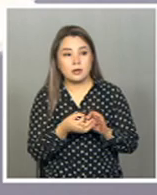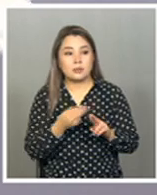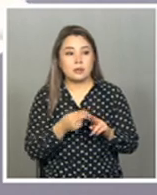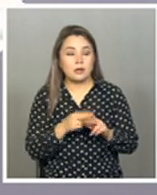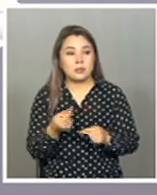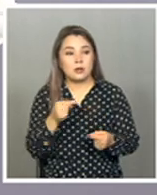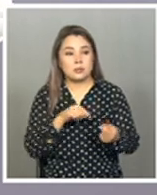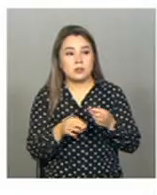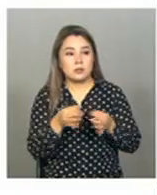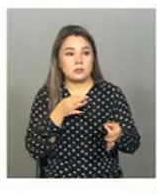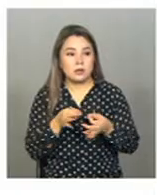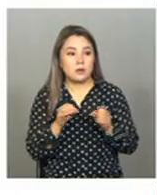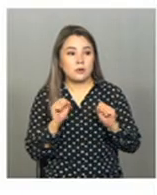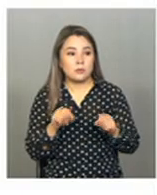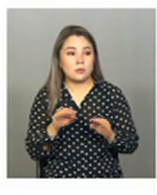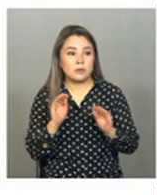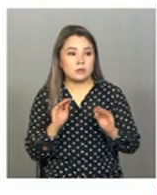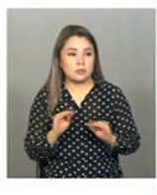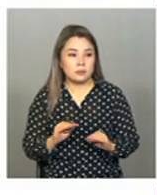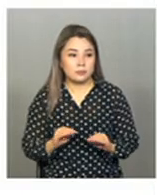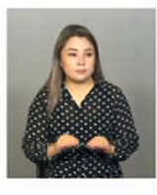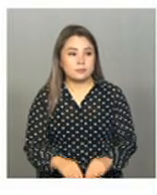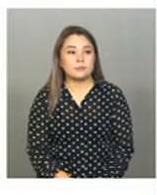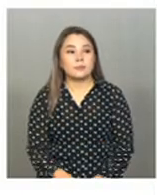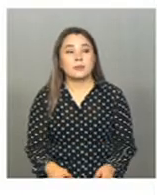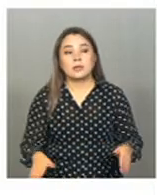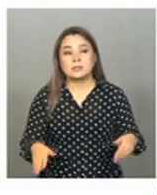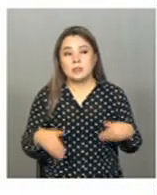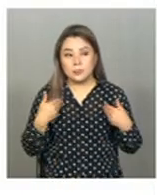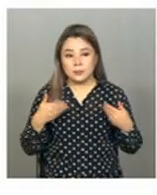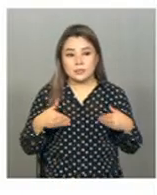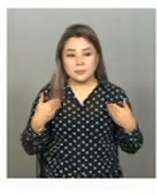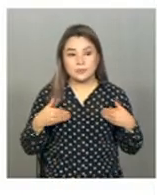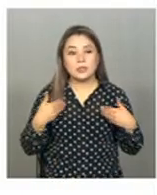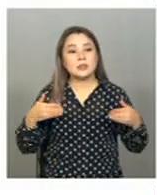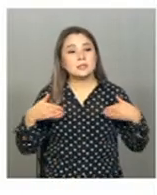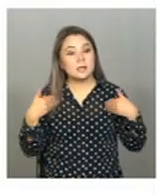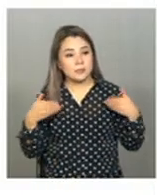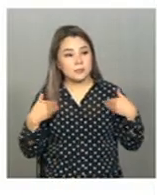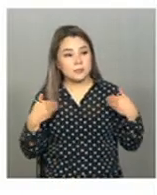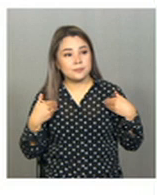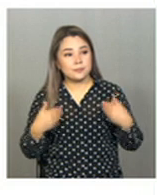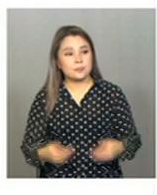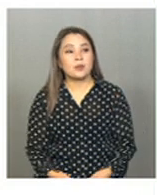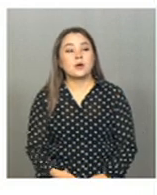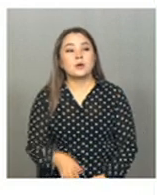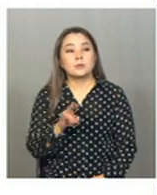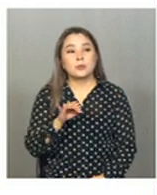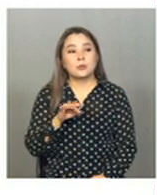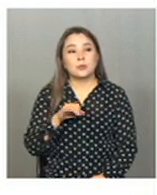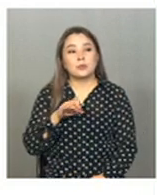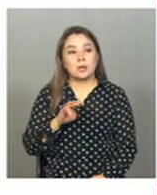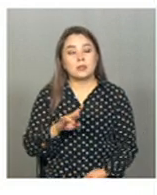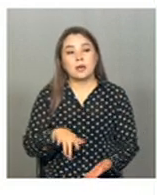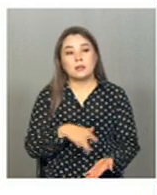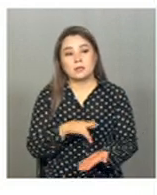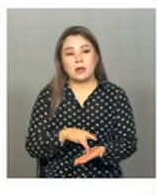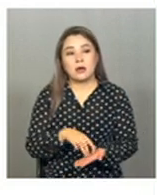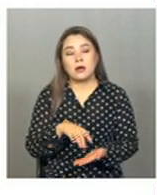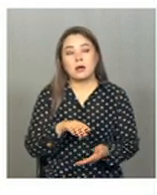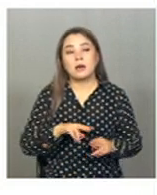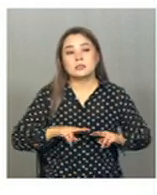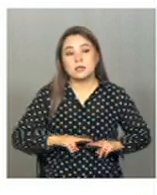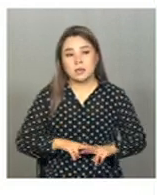құруға болады. Сәлеметсіз бе? Сәлеметсіз. Нұрсұлтан қаласындағы Астана цирк